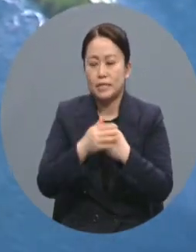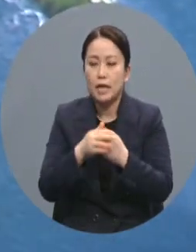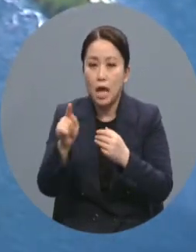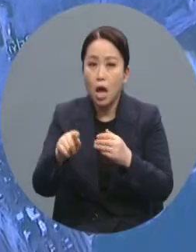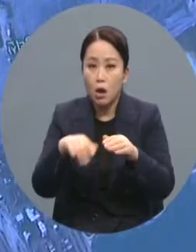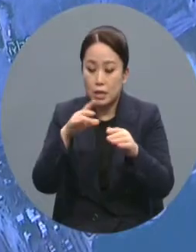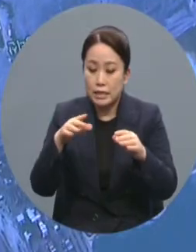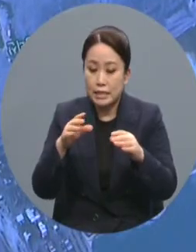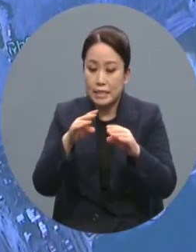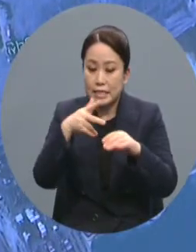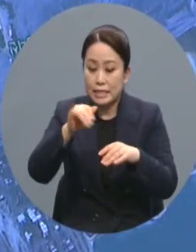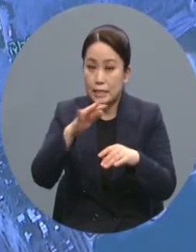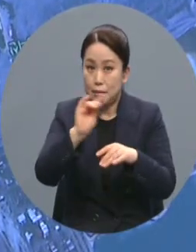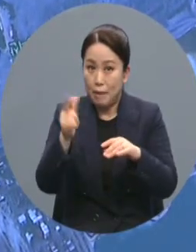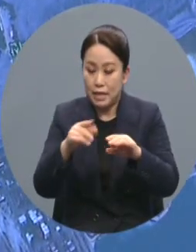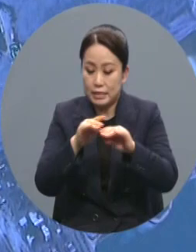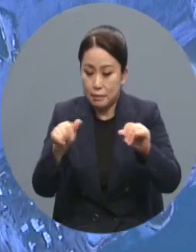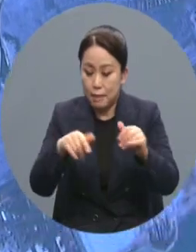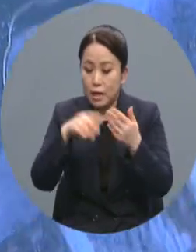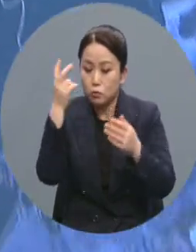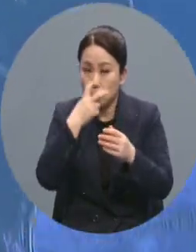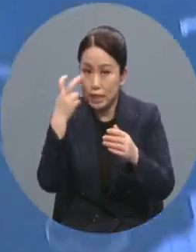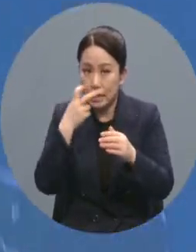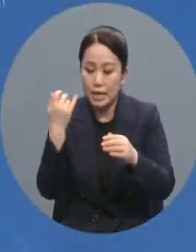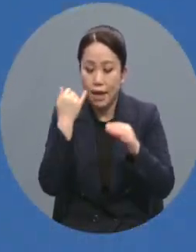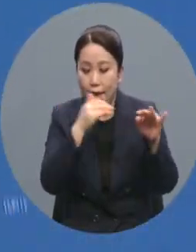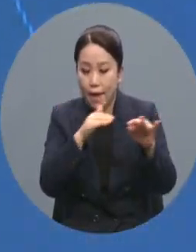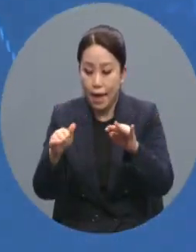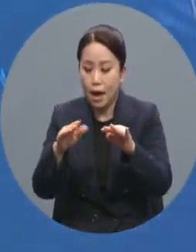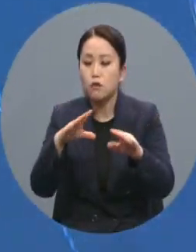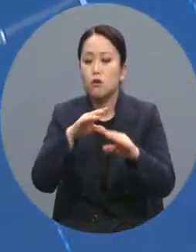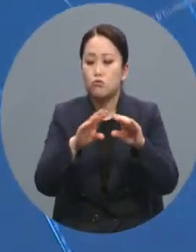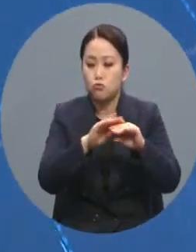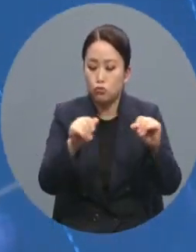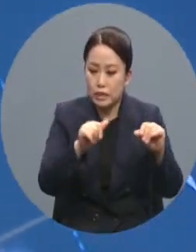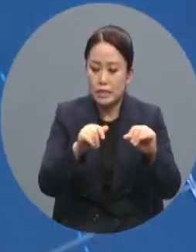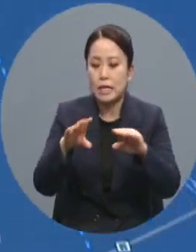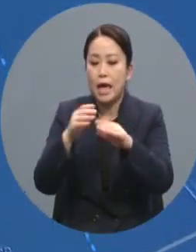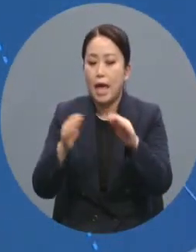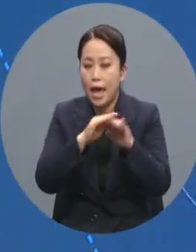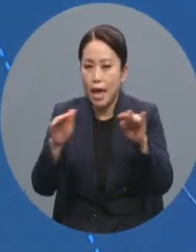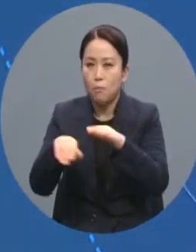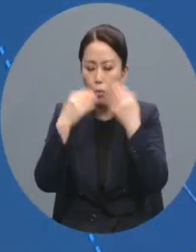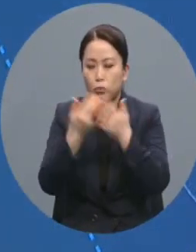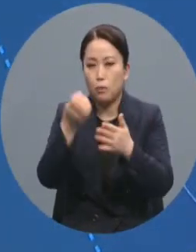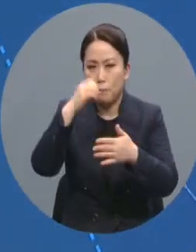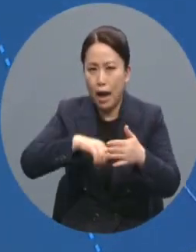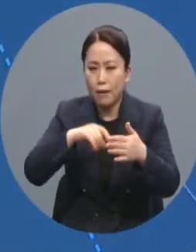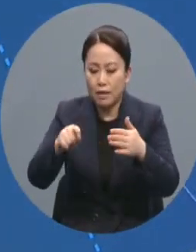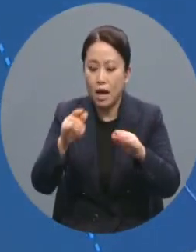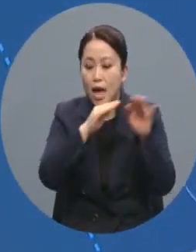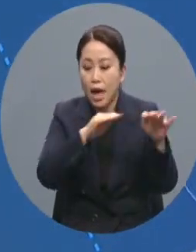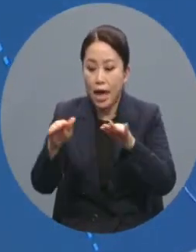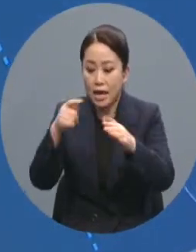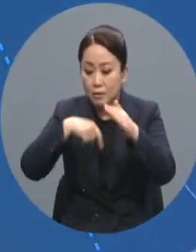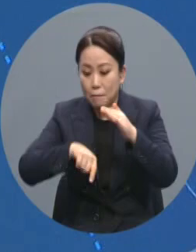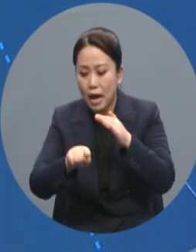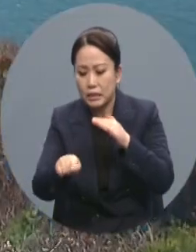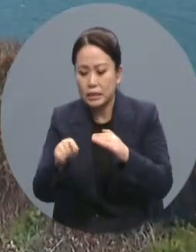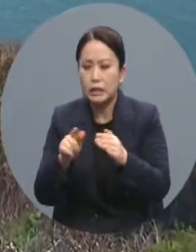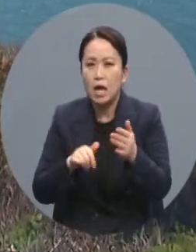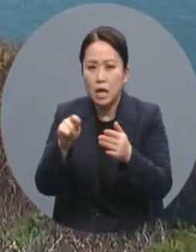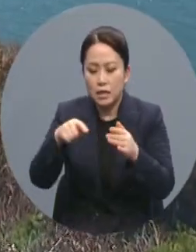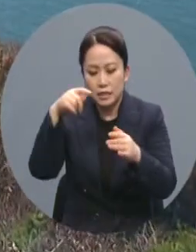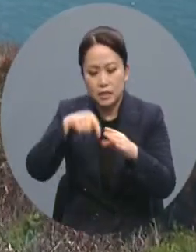해양을 모두 포함하는데 해양 지반 조사는 탄성파 탐사와 함께 시추도 실시합니다. 활주로는